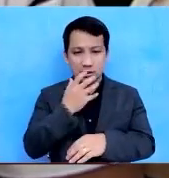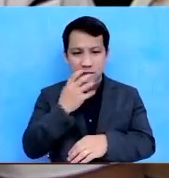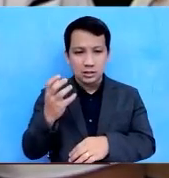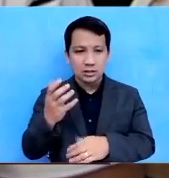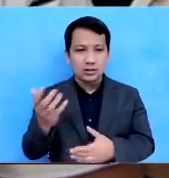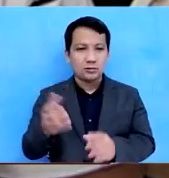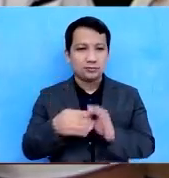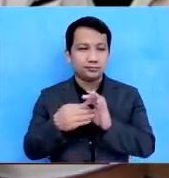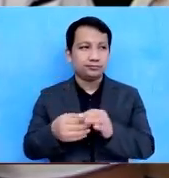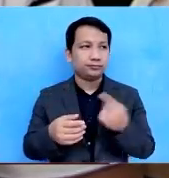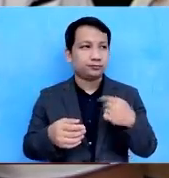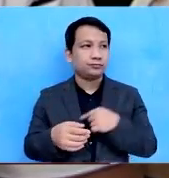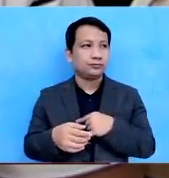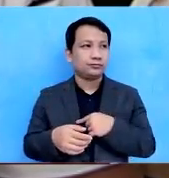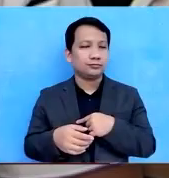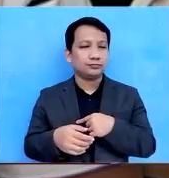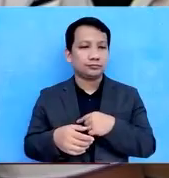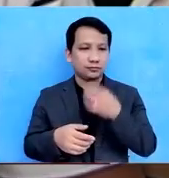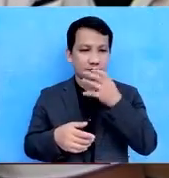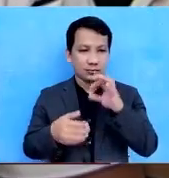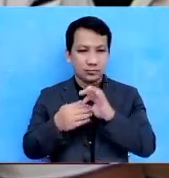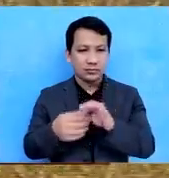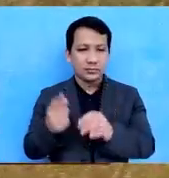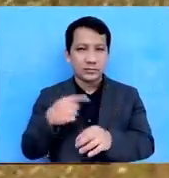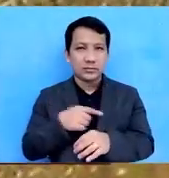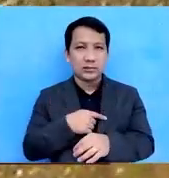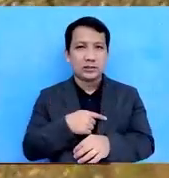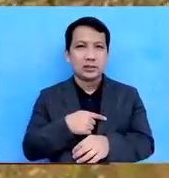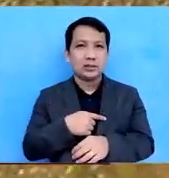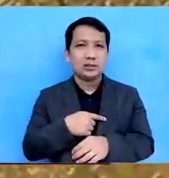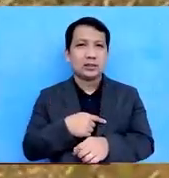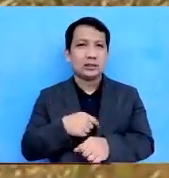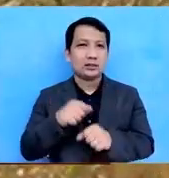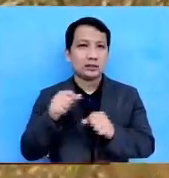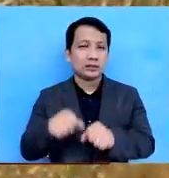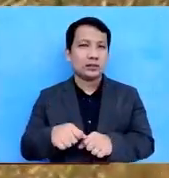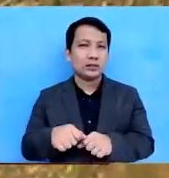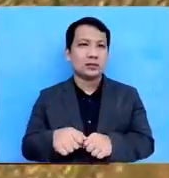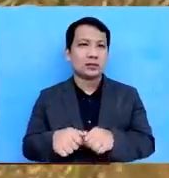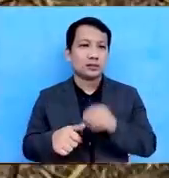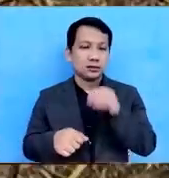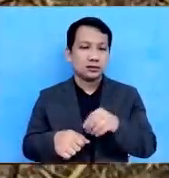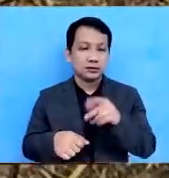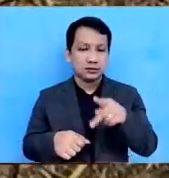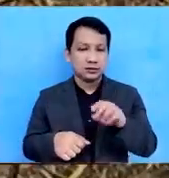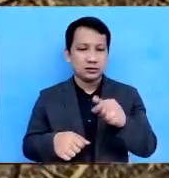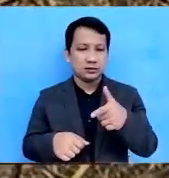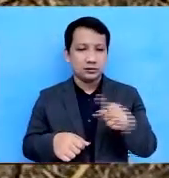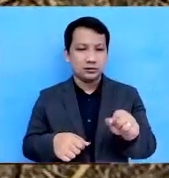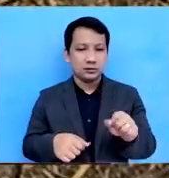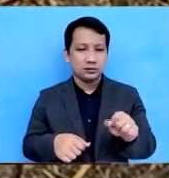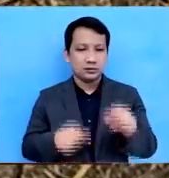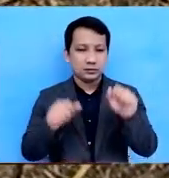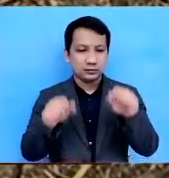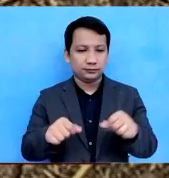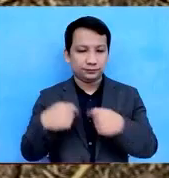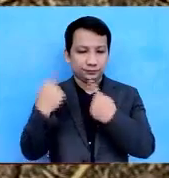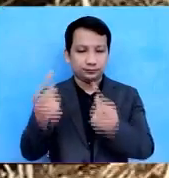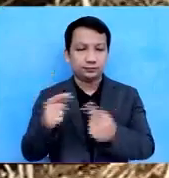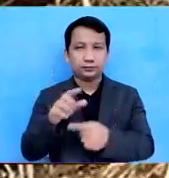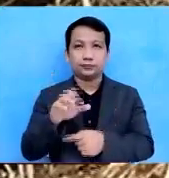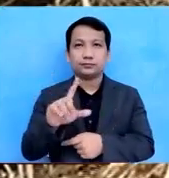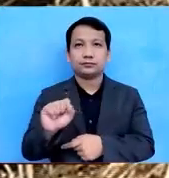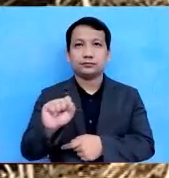even yung heat stroke is also probable at that level. Sabi ng PAGASA, tinataya magsisimula ang El Niño sa